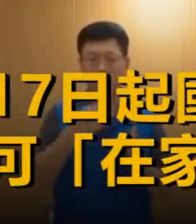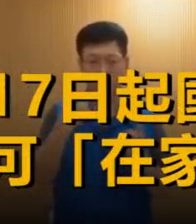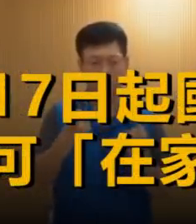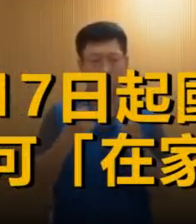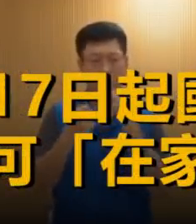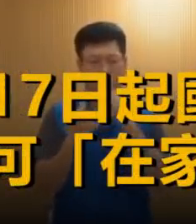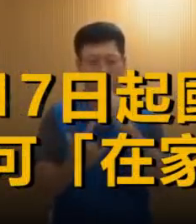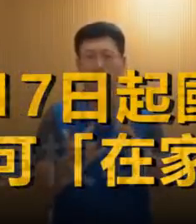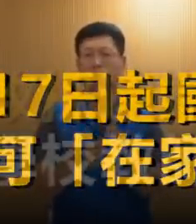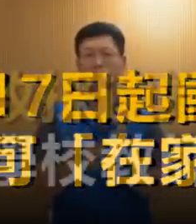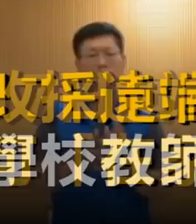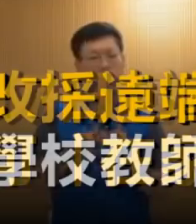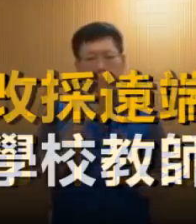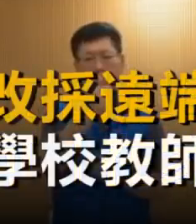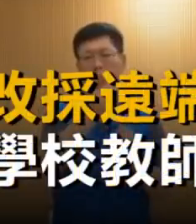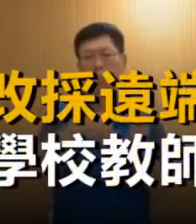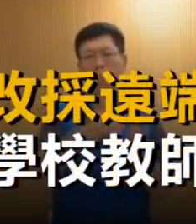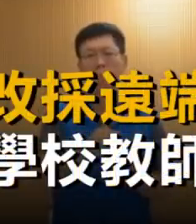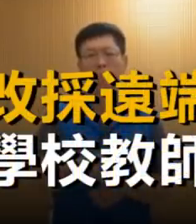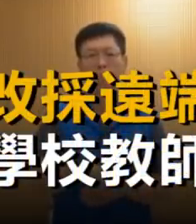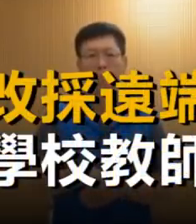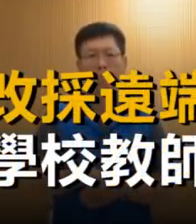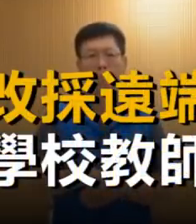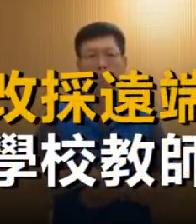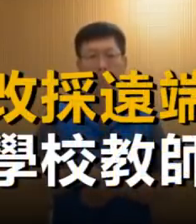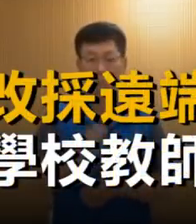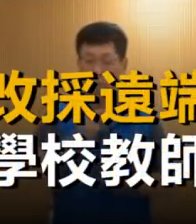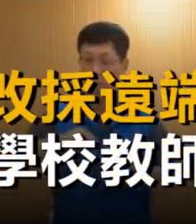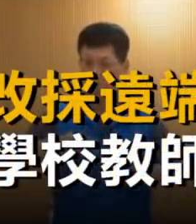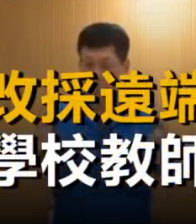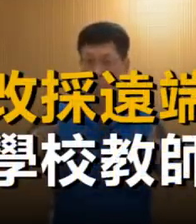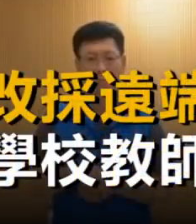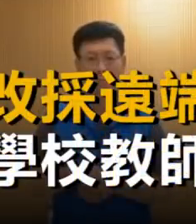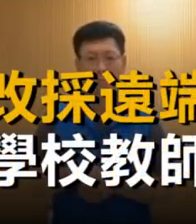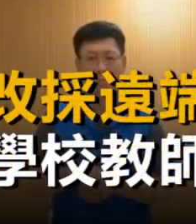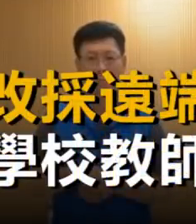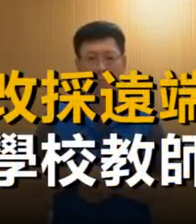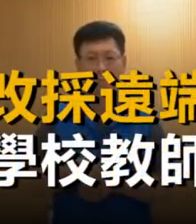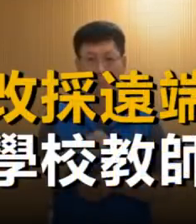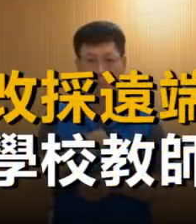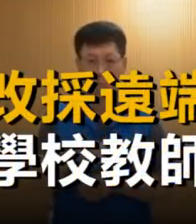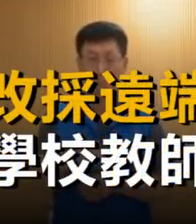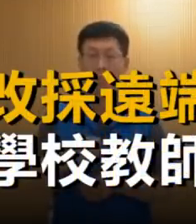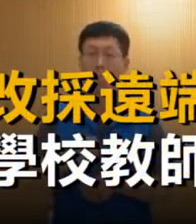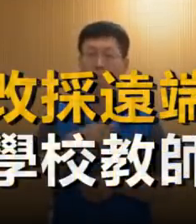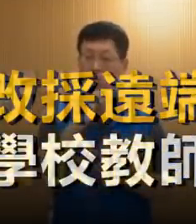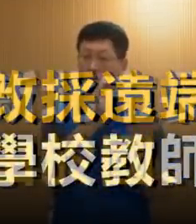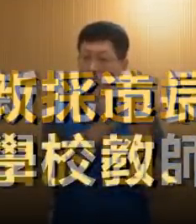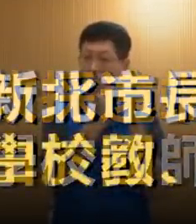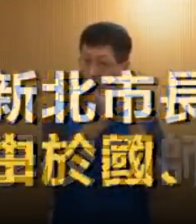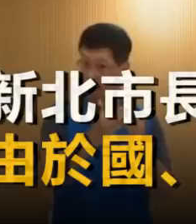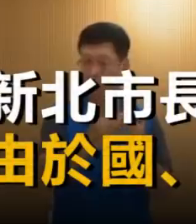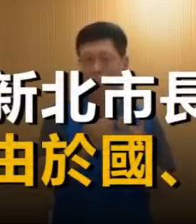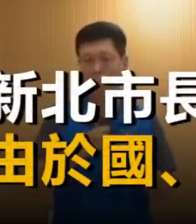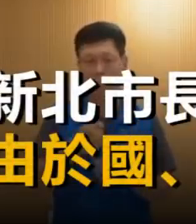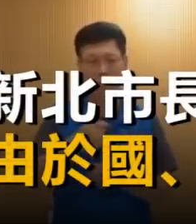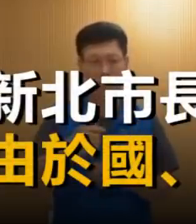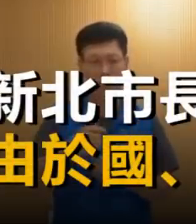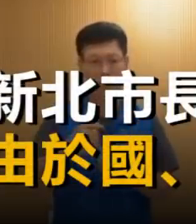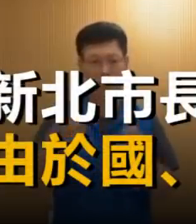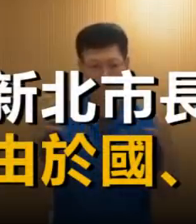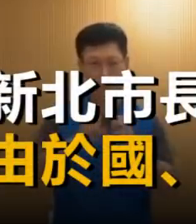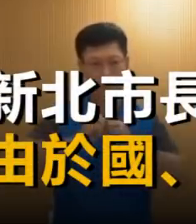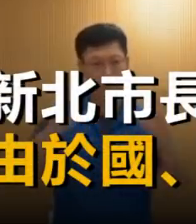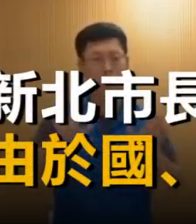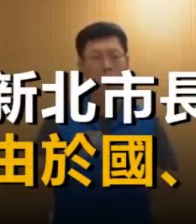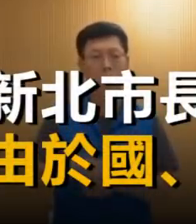家不到校，改采线上学习方式。我们跟台北市会共同宣布，